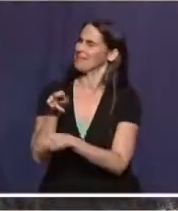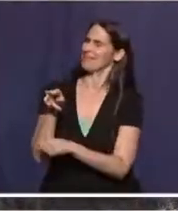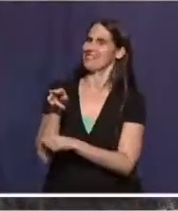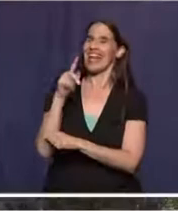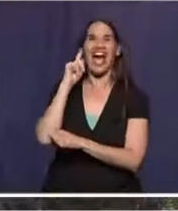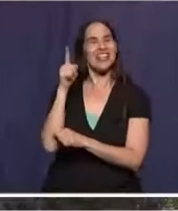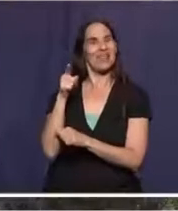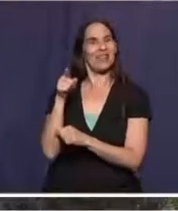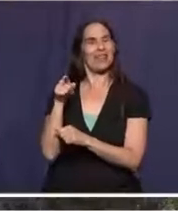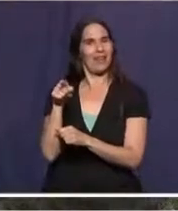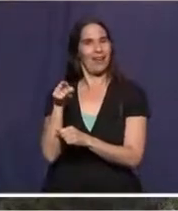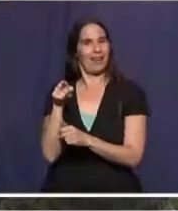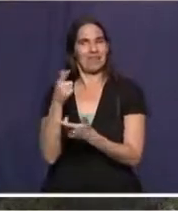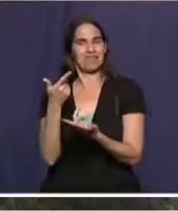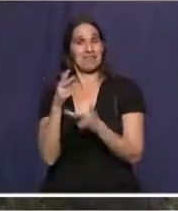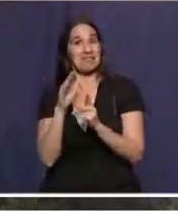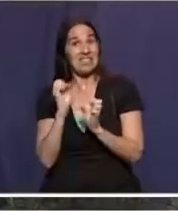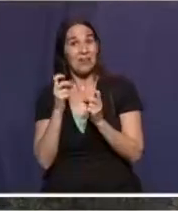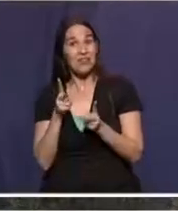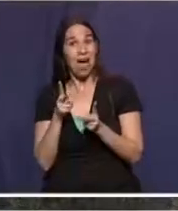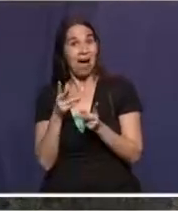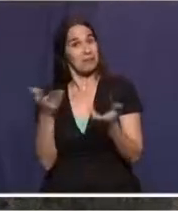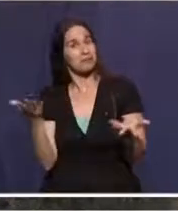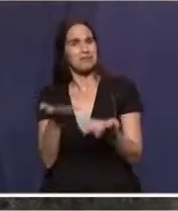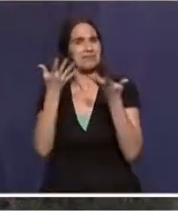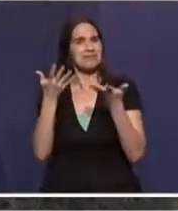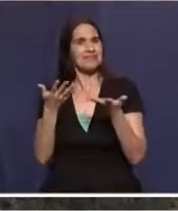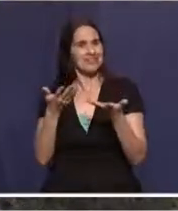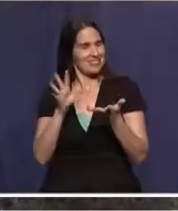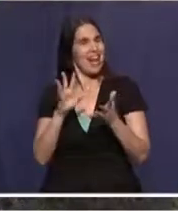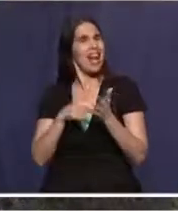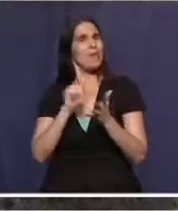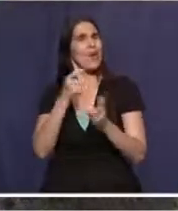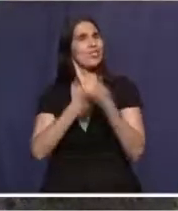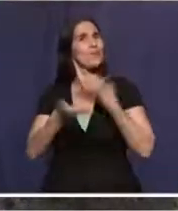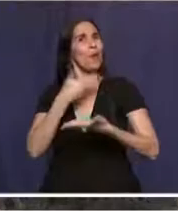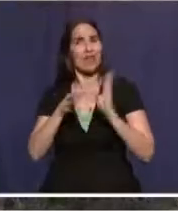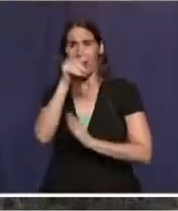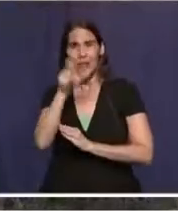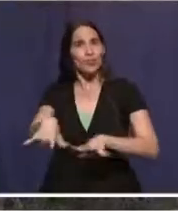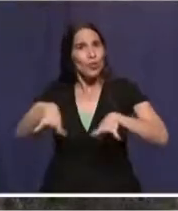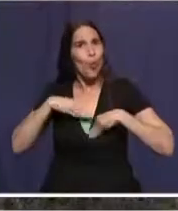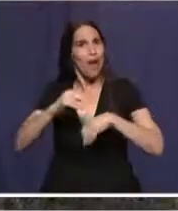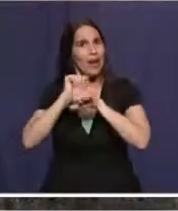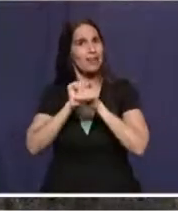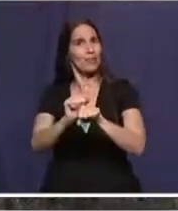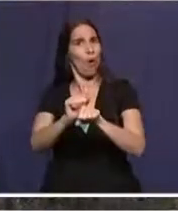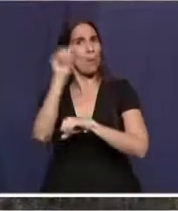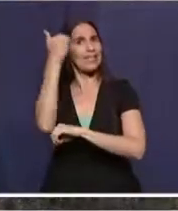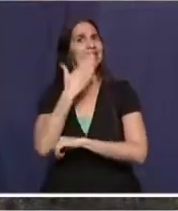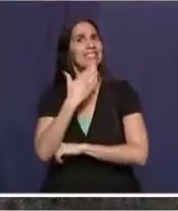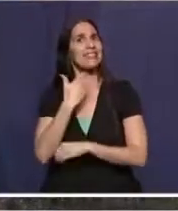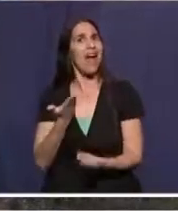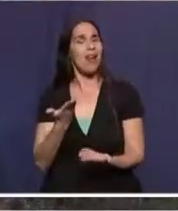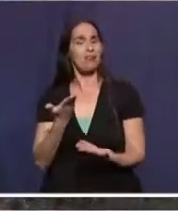חשבתי שאם אפשר, אין סיבה לא לשתף פעולה עם מי שמוכן לתמוך במדינת